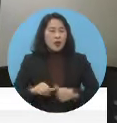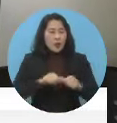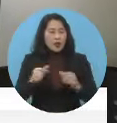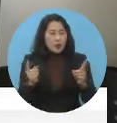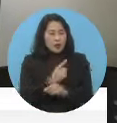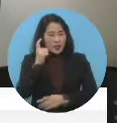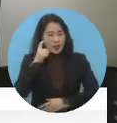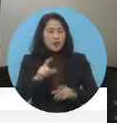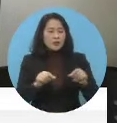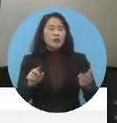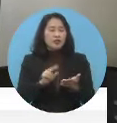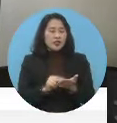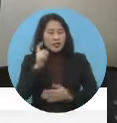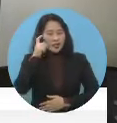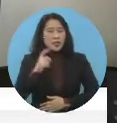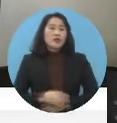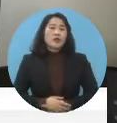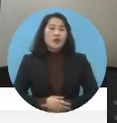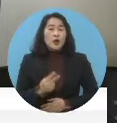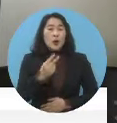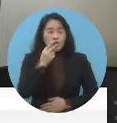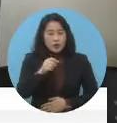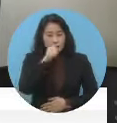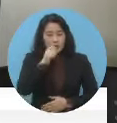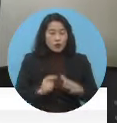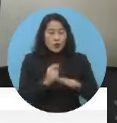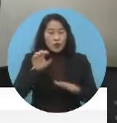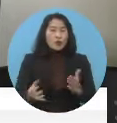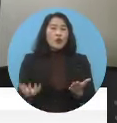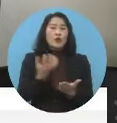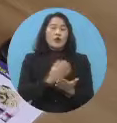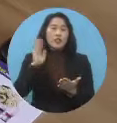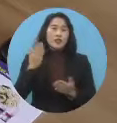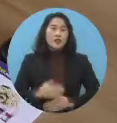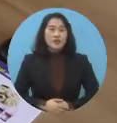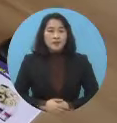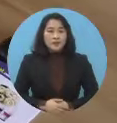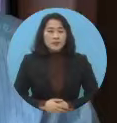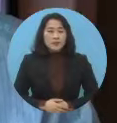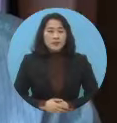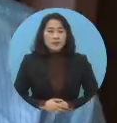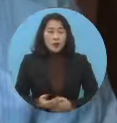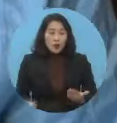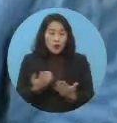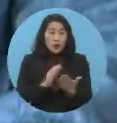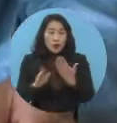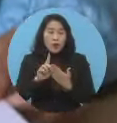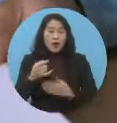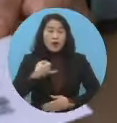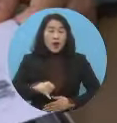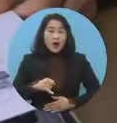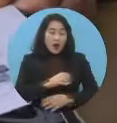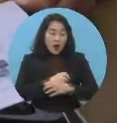환경 중심의 이해가 있기 때문에 아 고기 좀 구워 보게 됐습니다 놀랍게도 환경을 바꾼 이